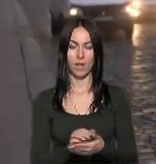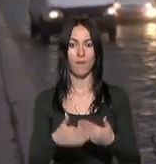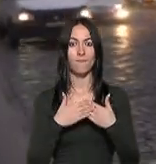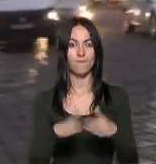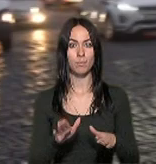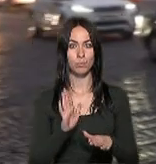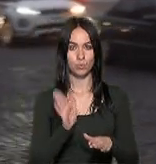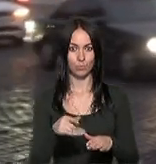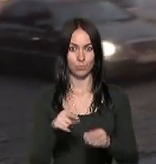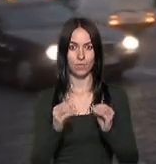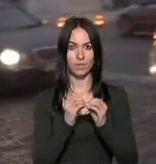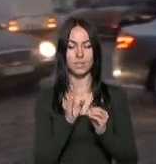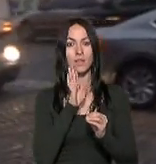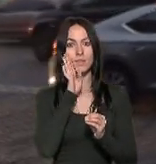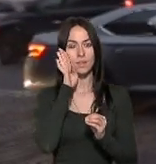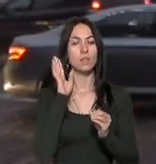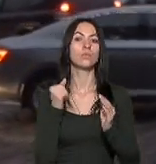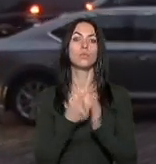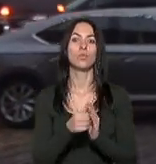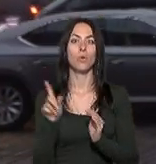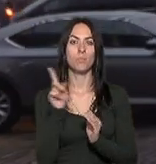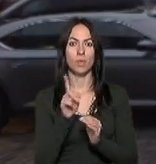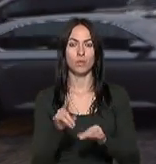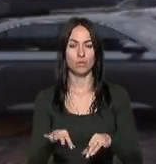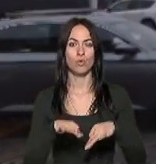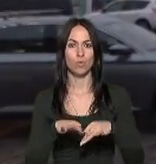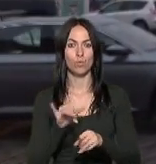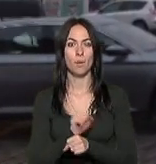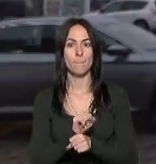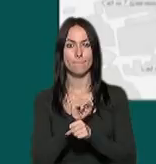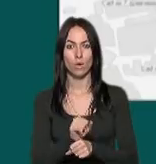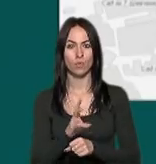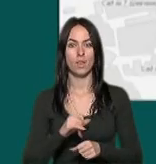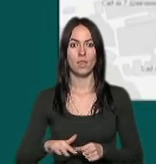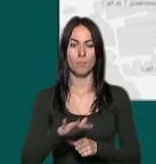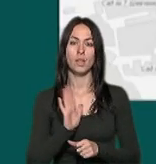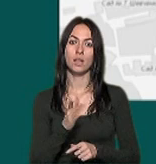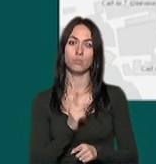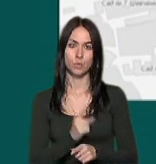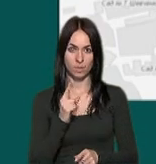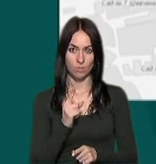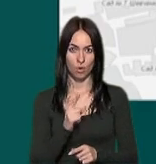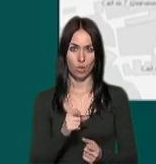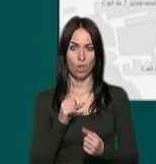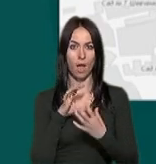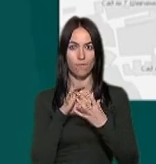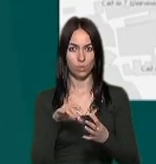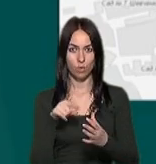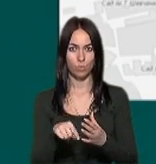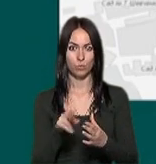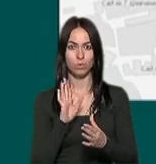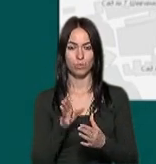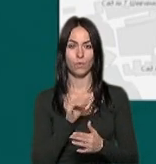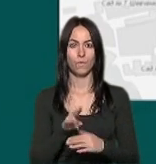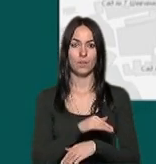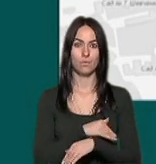Випуск проходитиме о 10 ранку. До 1 години рух і паркування на Майдані буде заборонено. Автобуси курсуватимуть